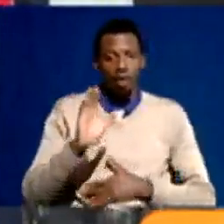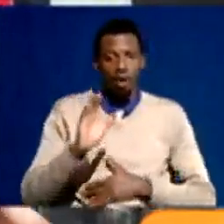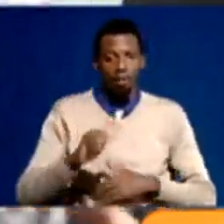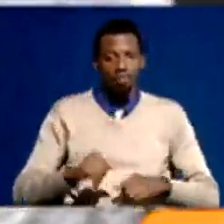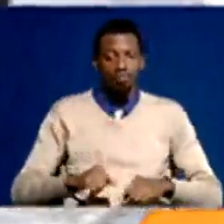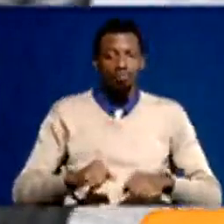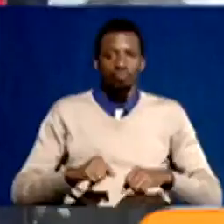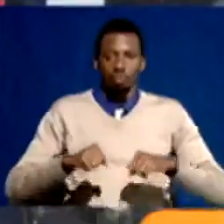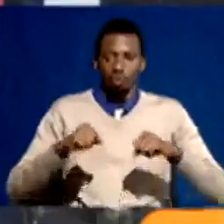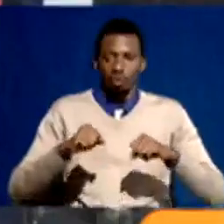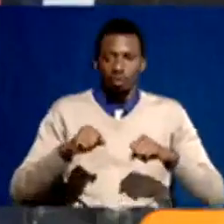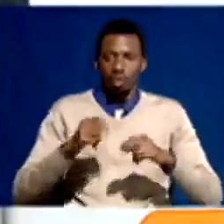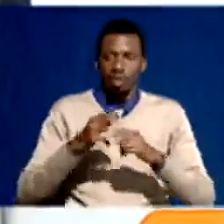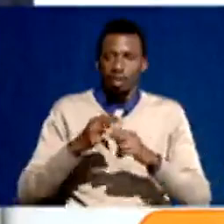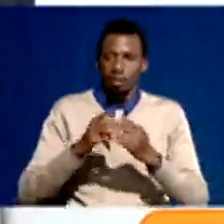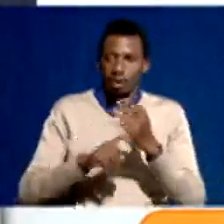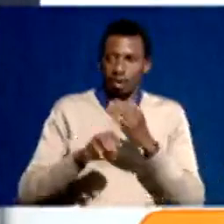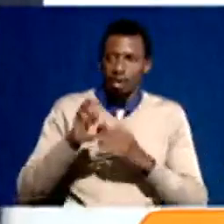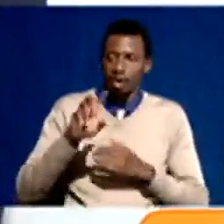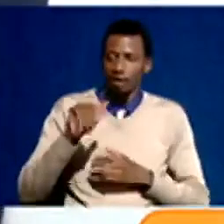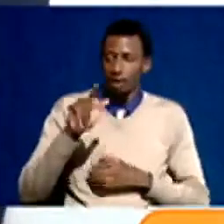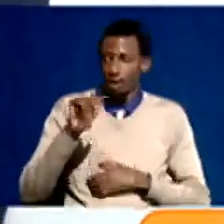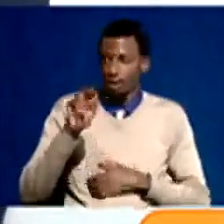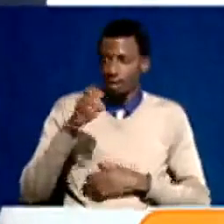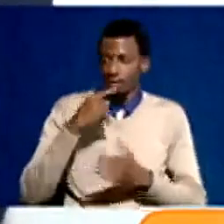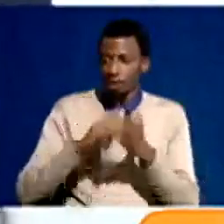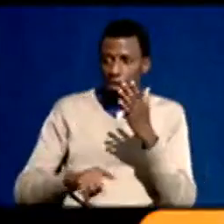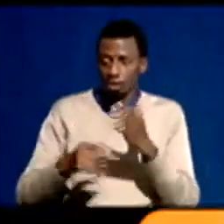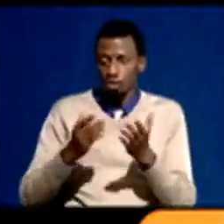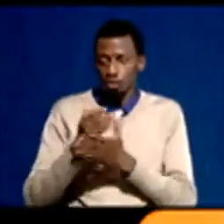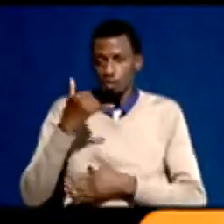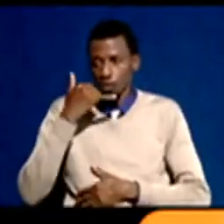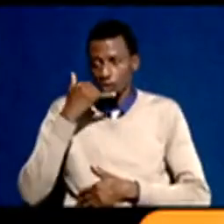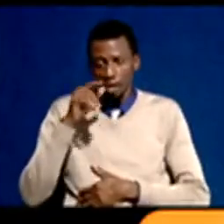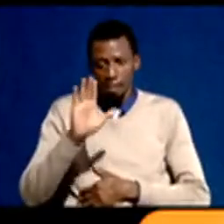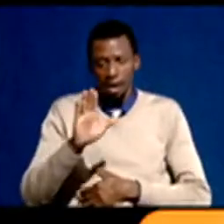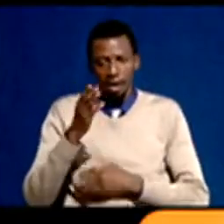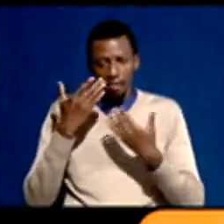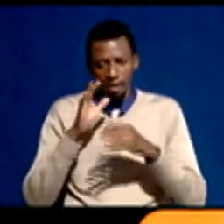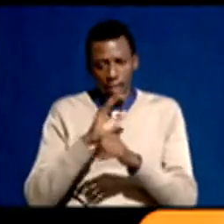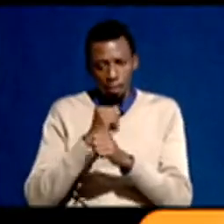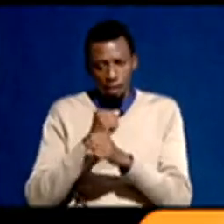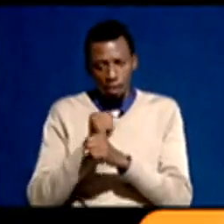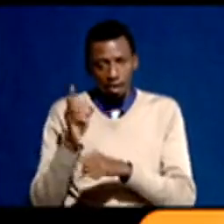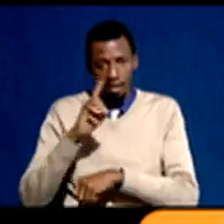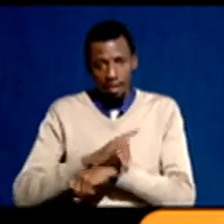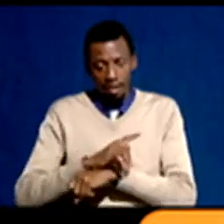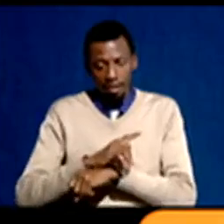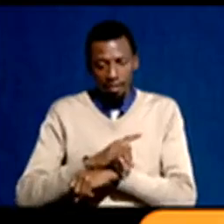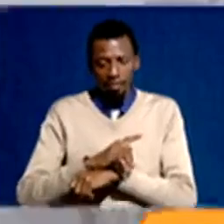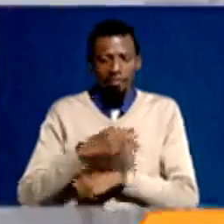Rungu, tuliyesema naye kwa njia ya simu, amekiri kuwa marehemu alifariki baada ya kukamilisha shughuli za siku, ila